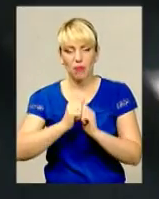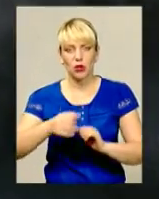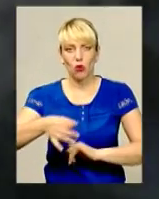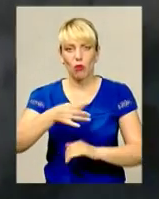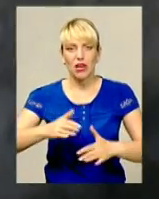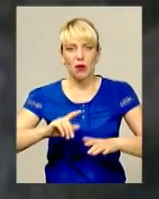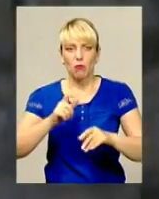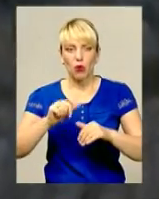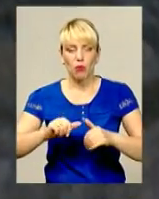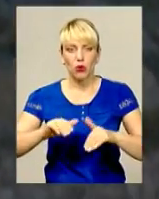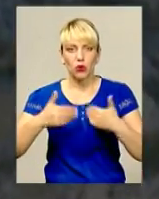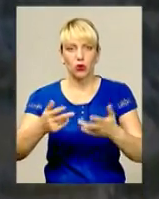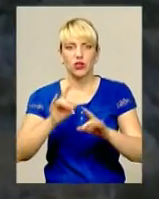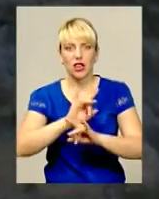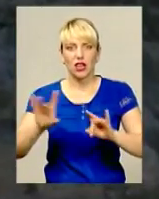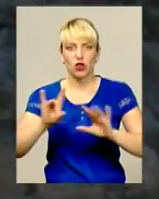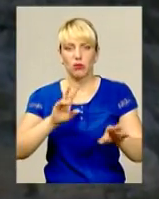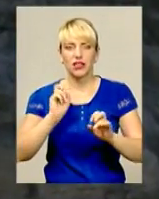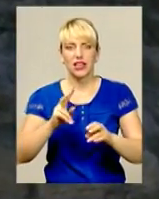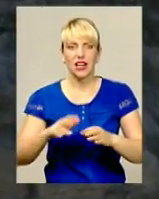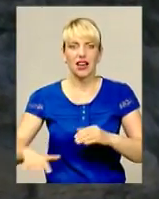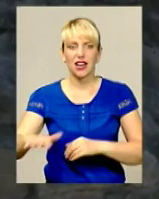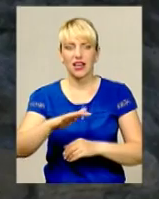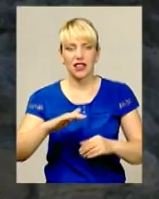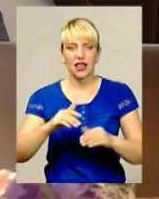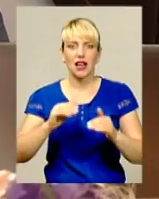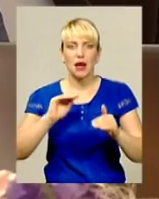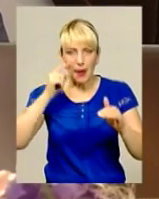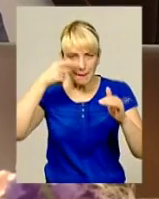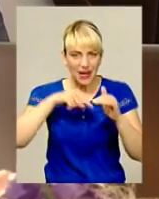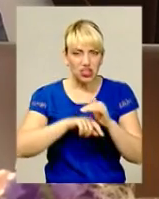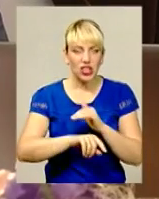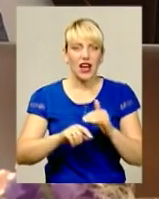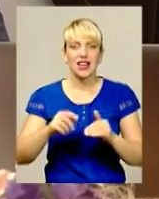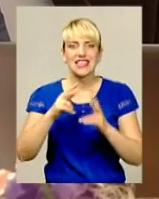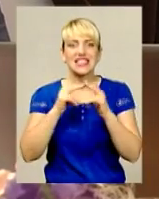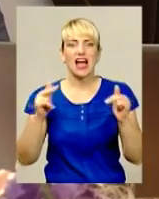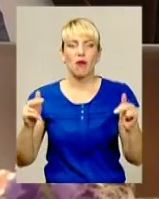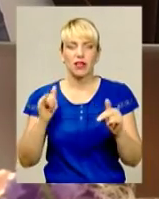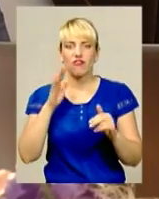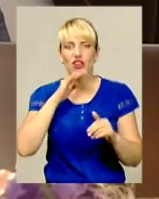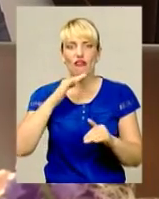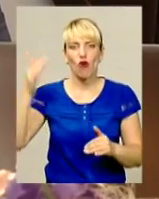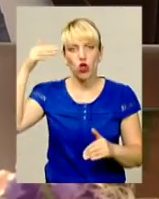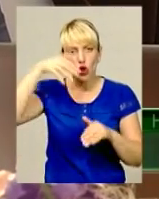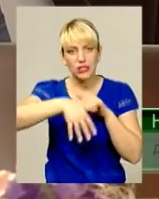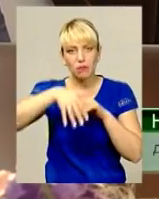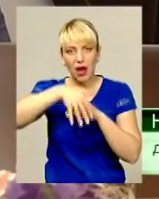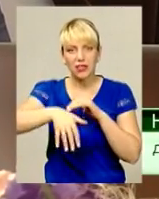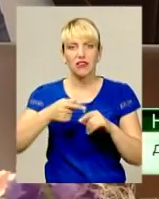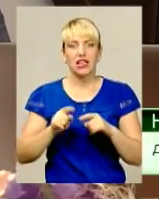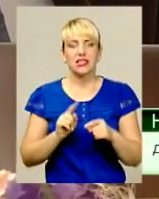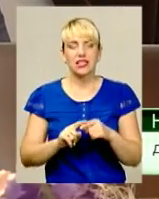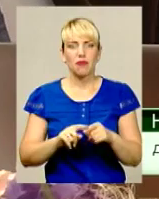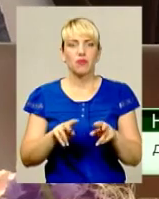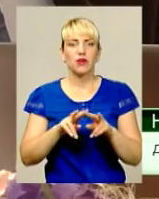зокрема, пропонують рекламувати як край печер, замків та водоспадів. Це фактично можливості туристичні порівняно